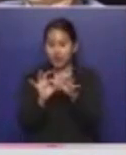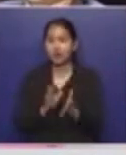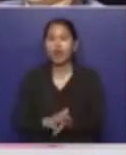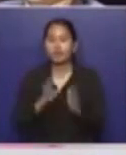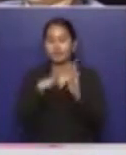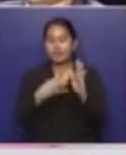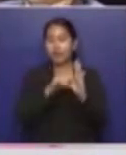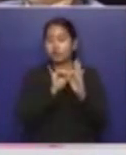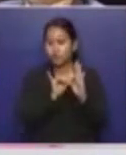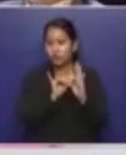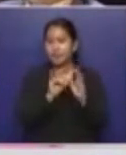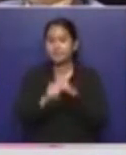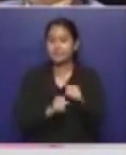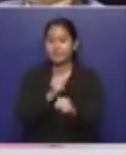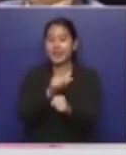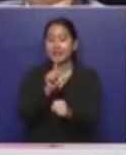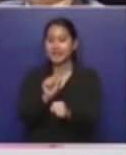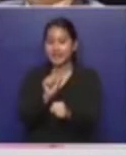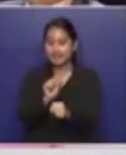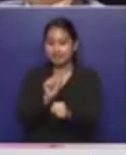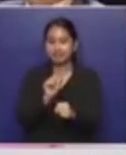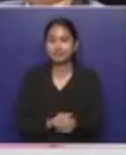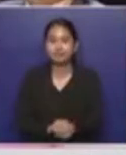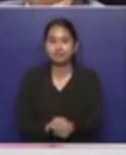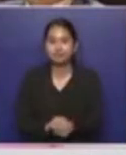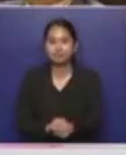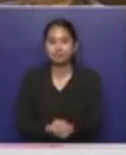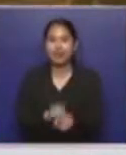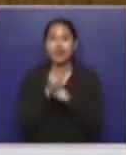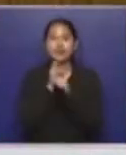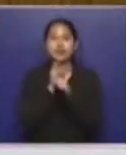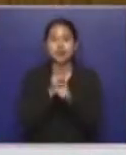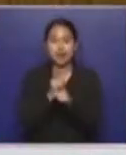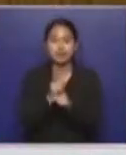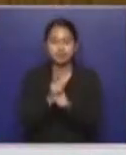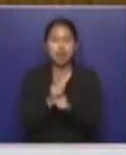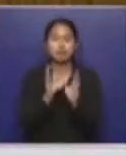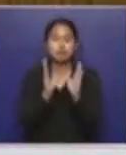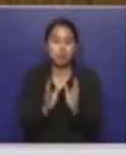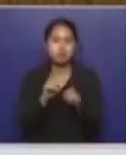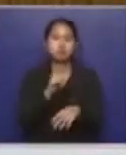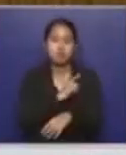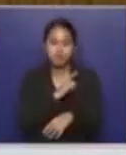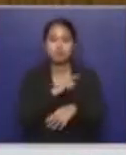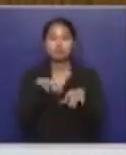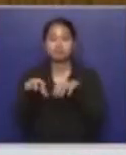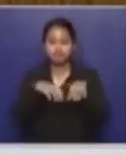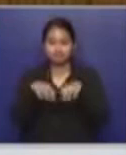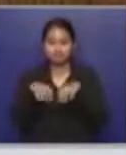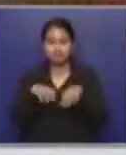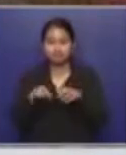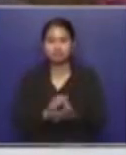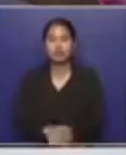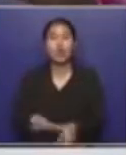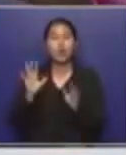ตินั้น20ปีนะครับตามอุดมคติของคนที่ได้วางไว้เป็นการวาด